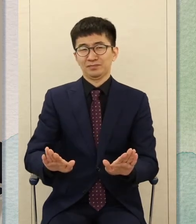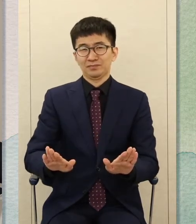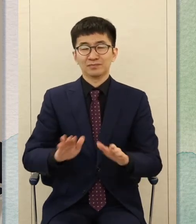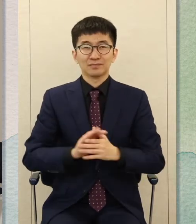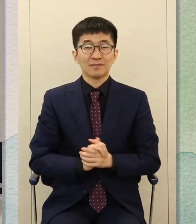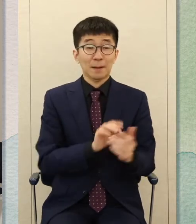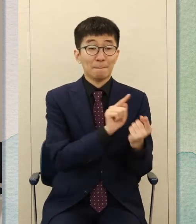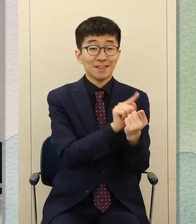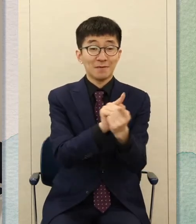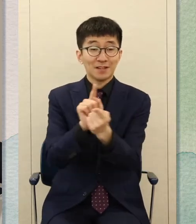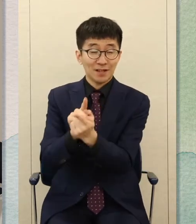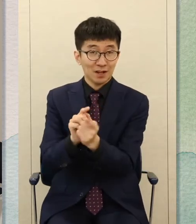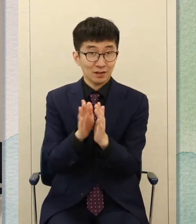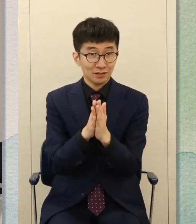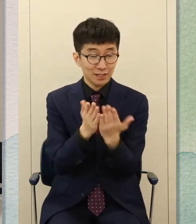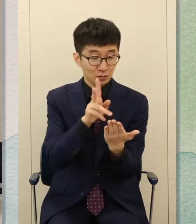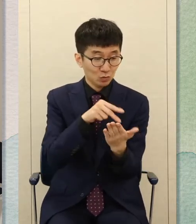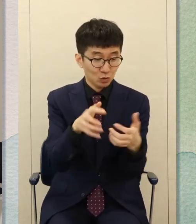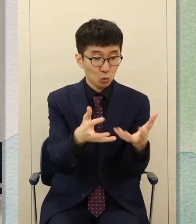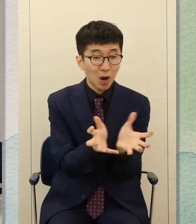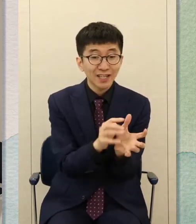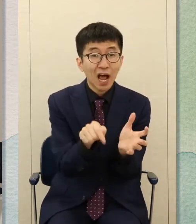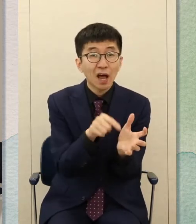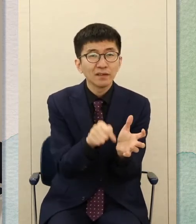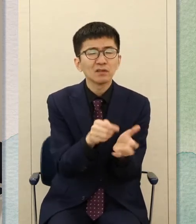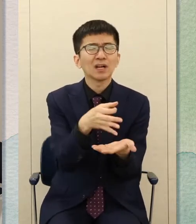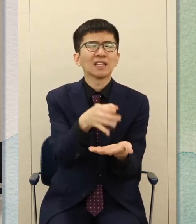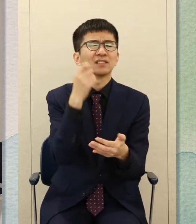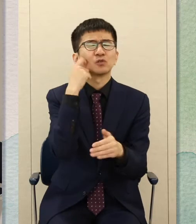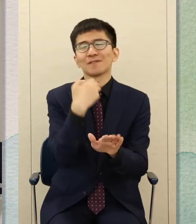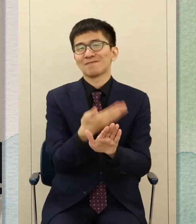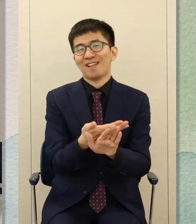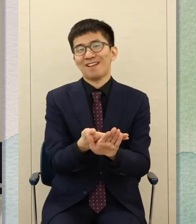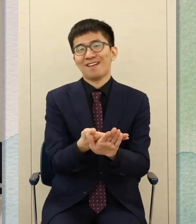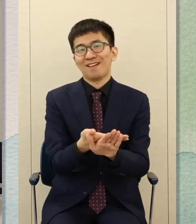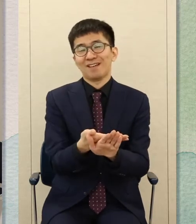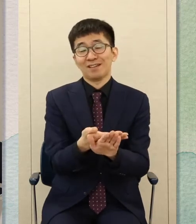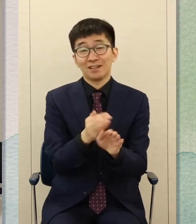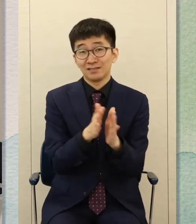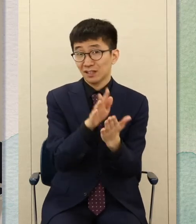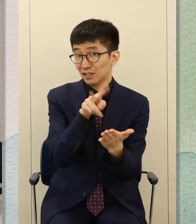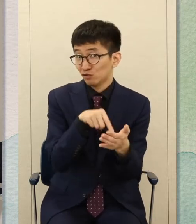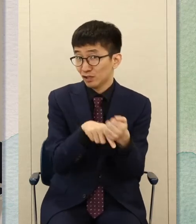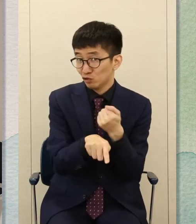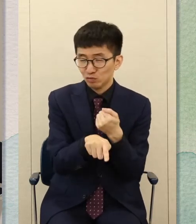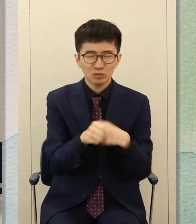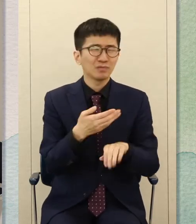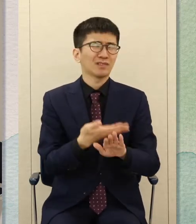동아리 안에는 존재하고 있는 거죠. 책을 읽는 이유가 달라요. 예.